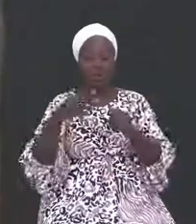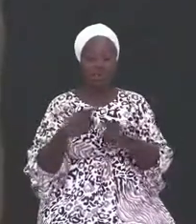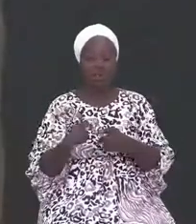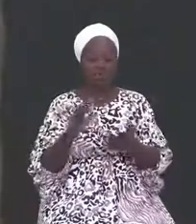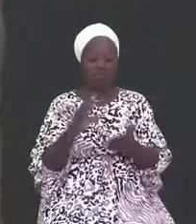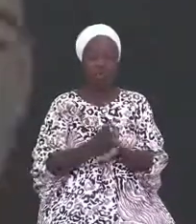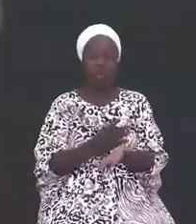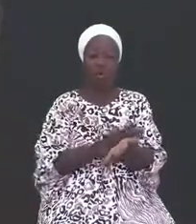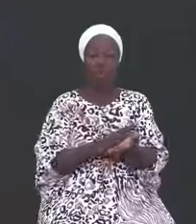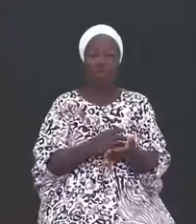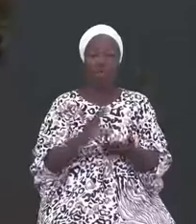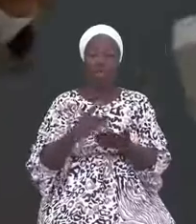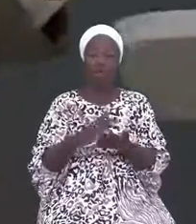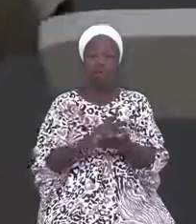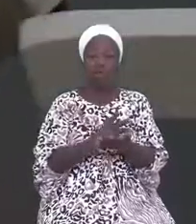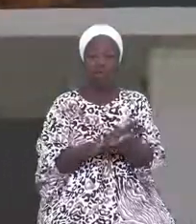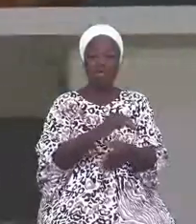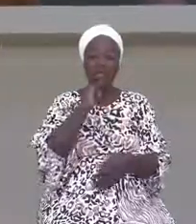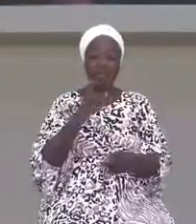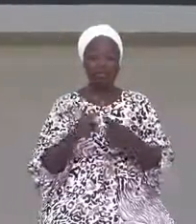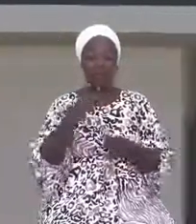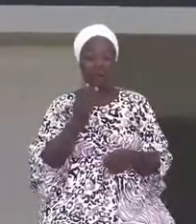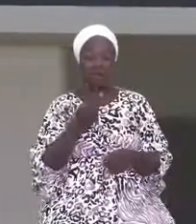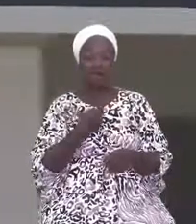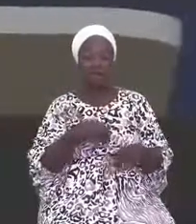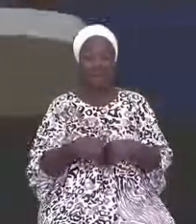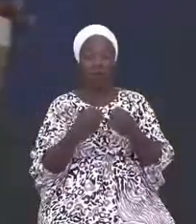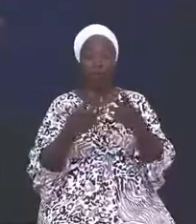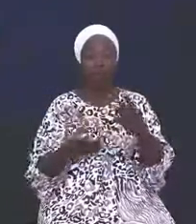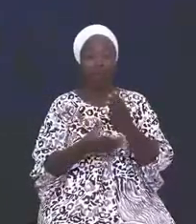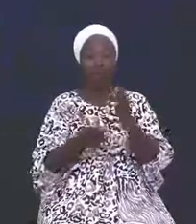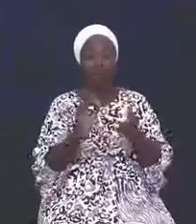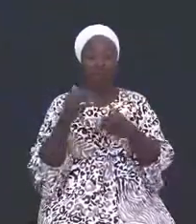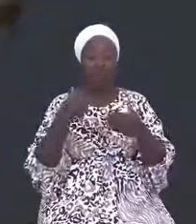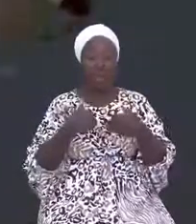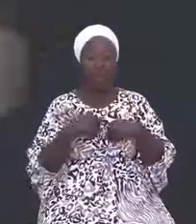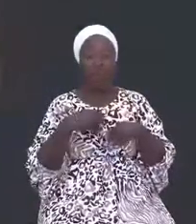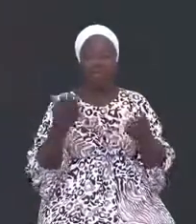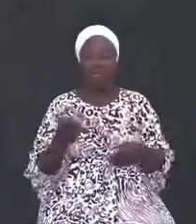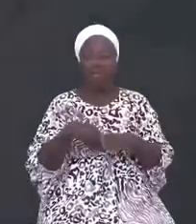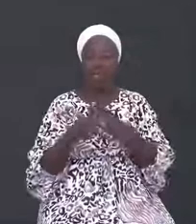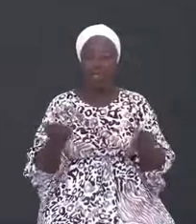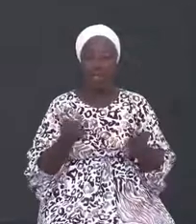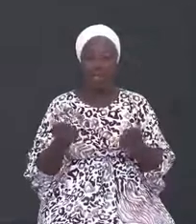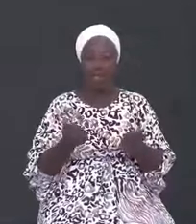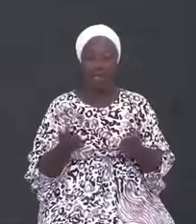même tu as de carburant dans ta tank. L'homme peut mesurer littéralement toutes choses.